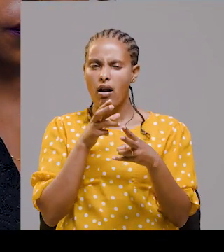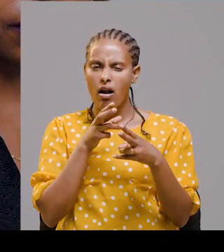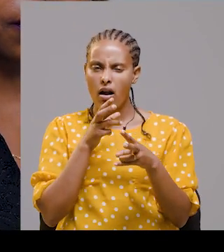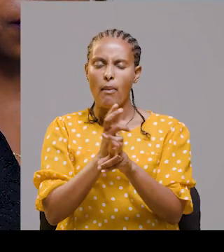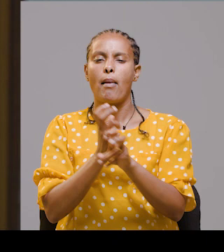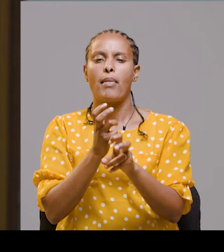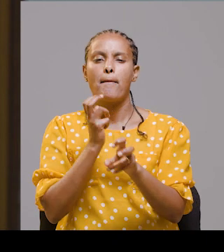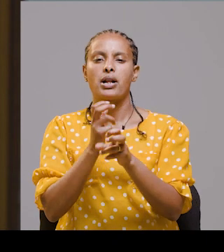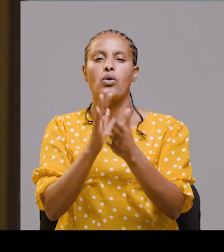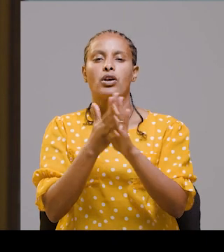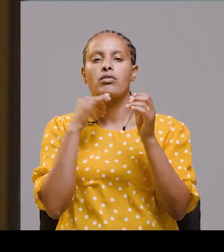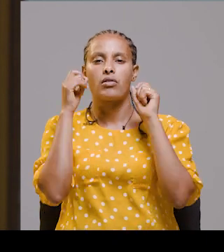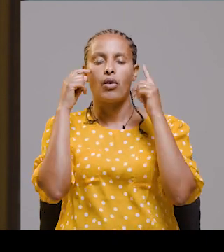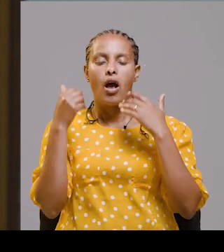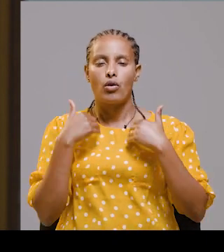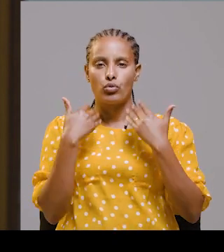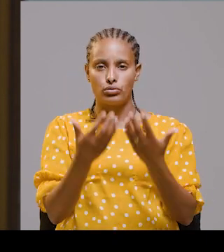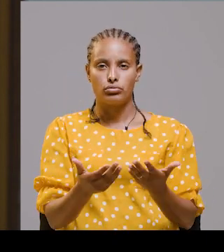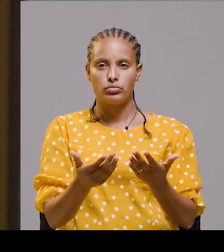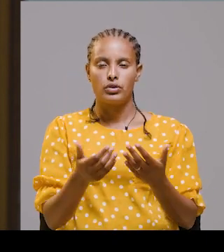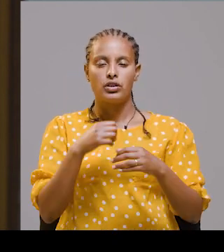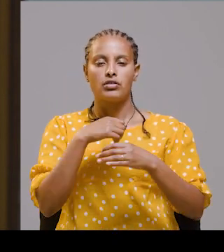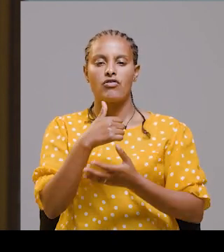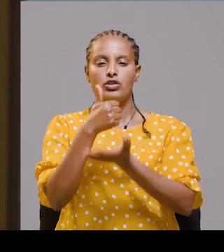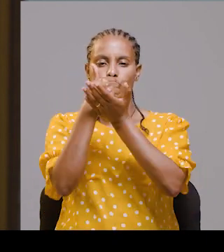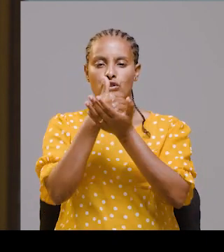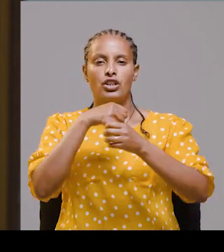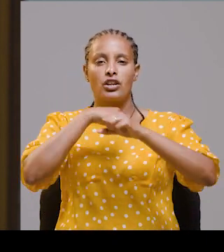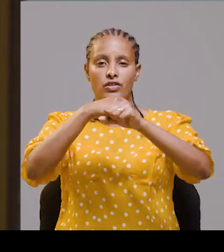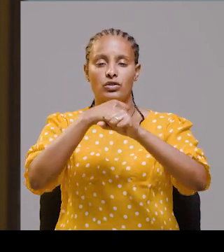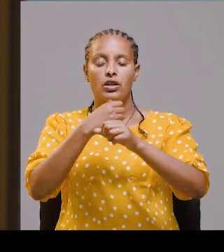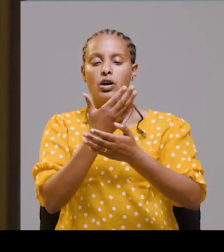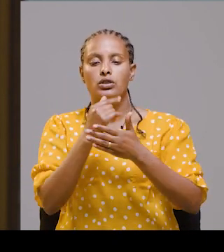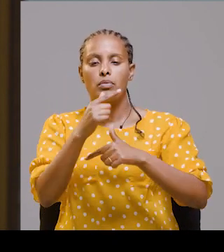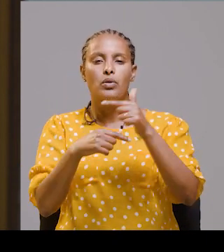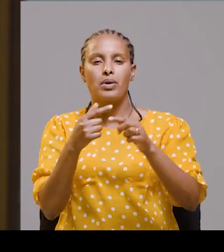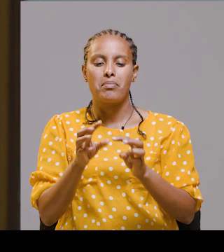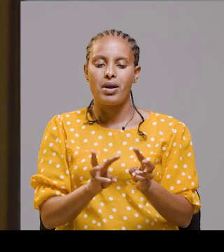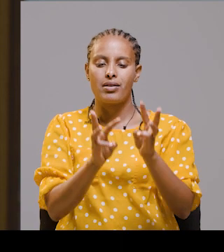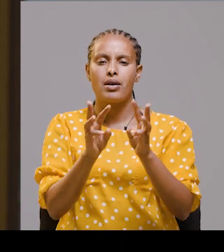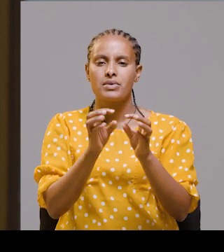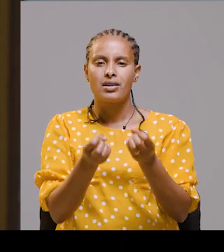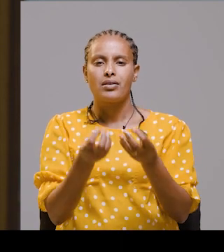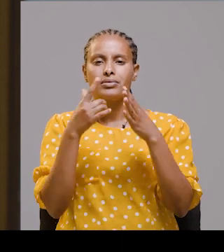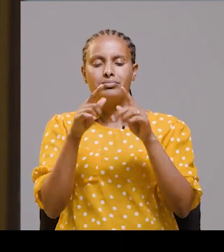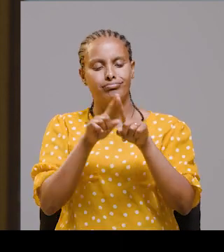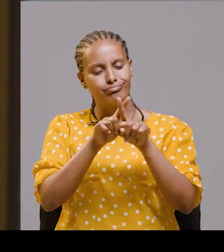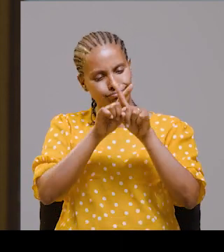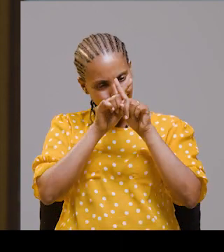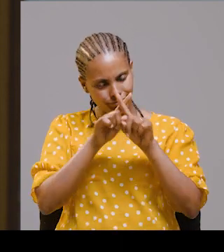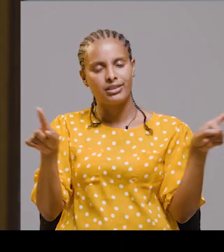ይረዳሉ። ነገር ግን ያሉት ኢንተርቬንሽኖች እና ነገሮች የሚሄዱበት መንገድ አብዛኛውን ጊዜ በጣም ፍራግመንትድ